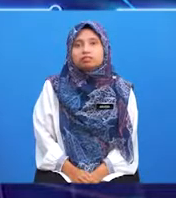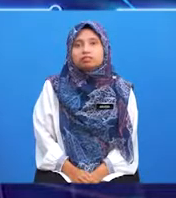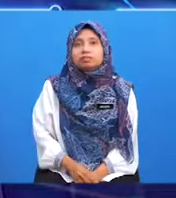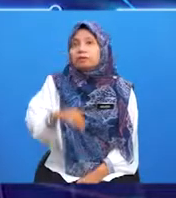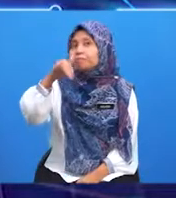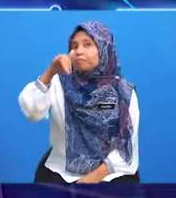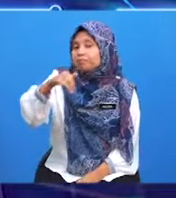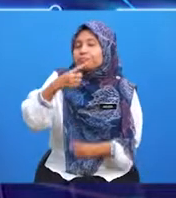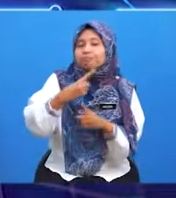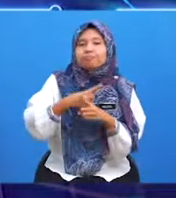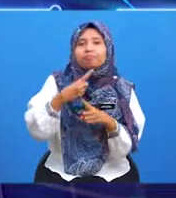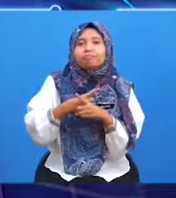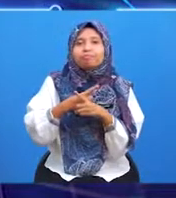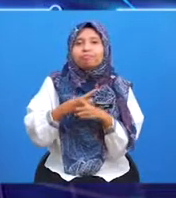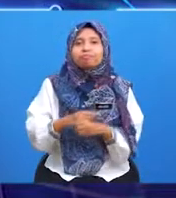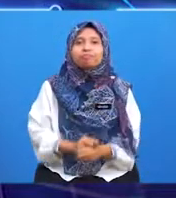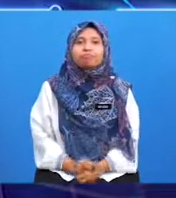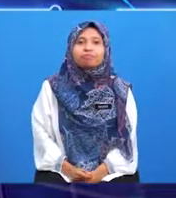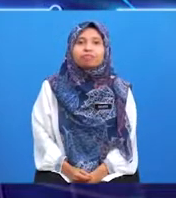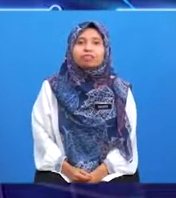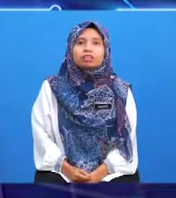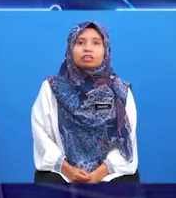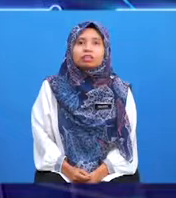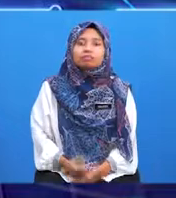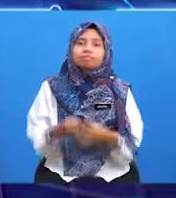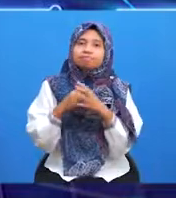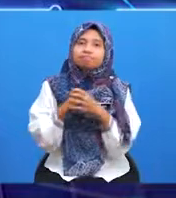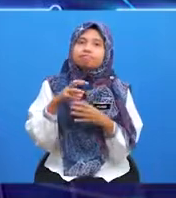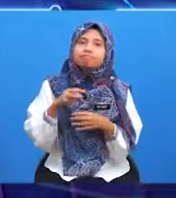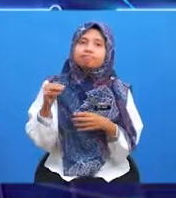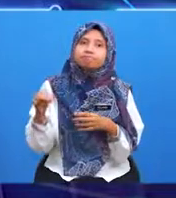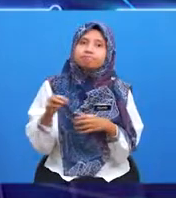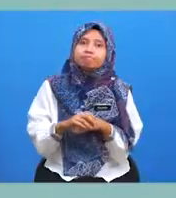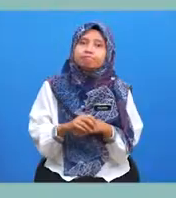Ya, benar jawapan yang diberikan. Tahniah, murid-murid.